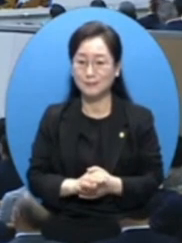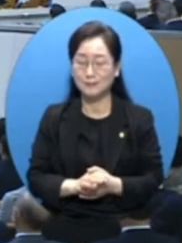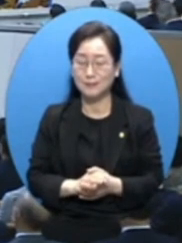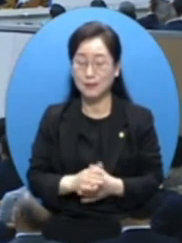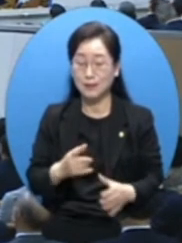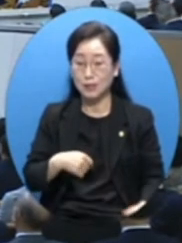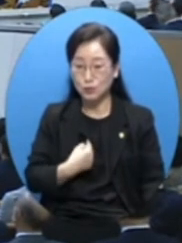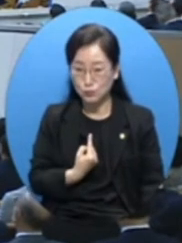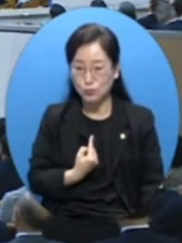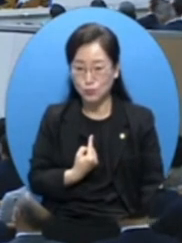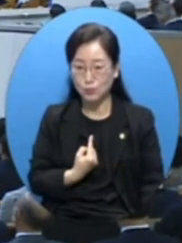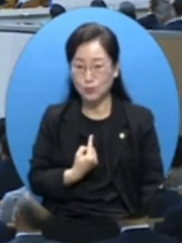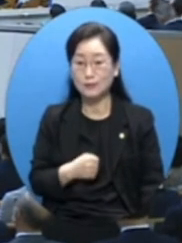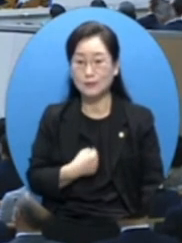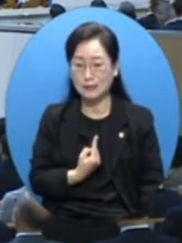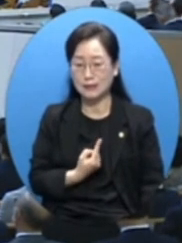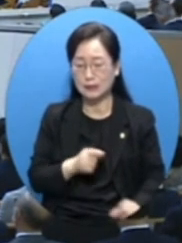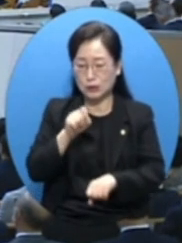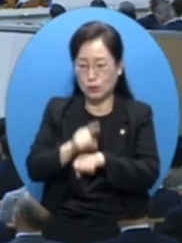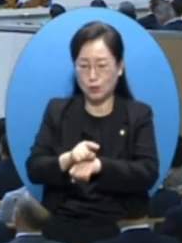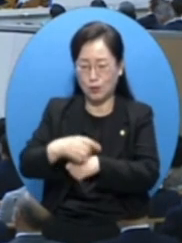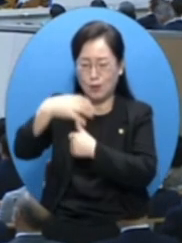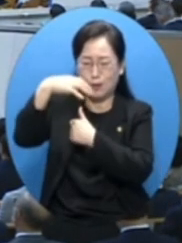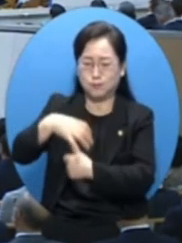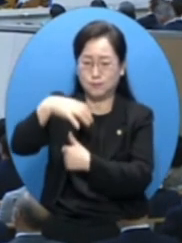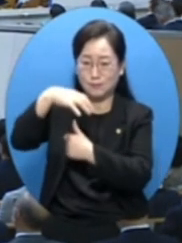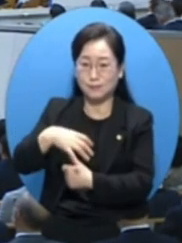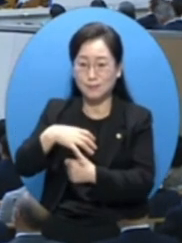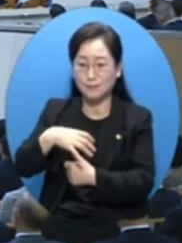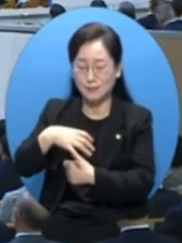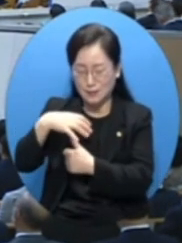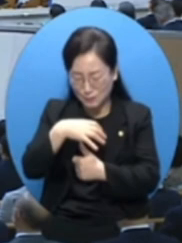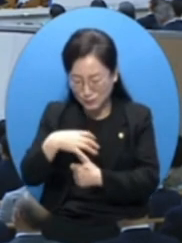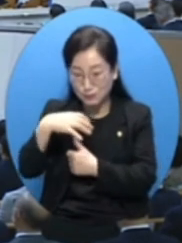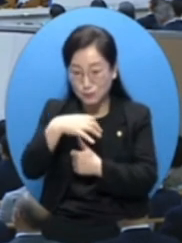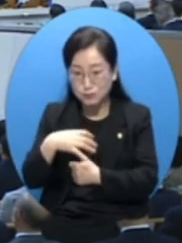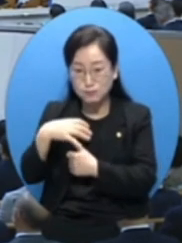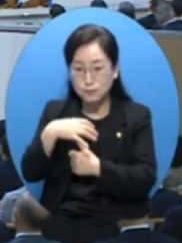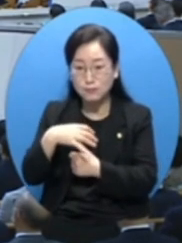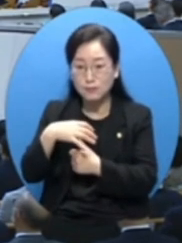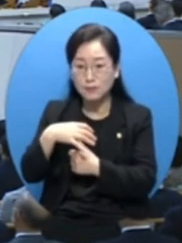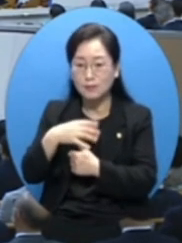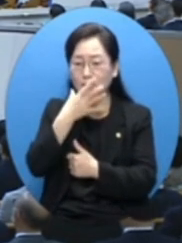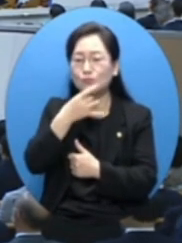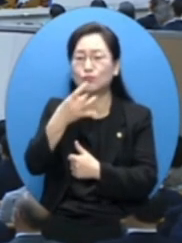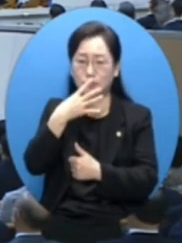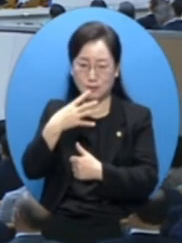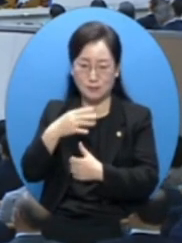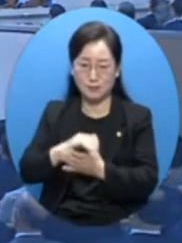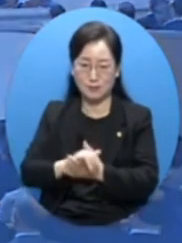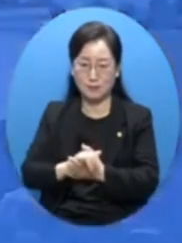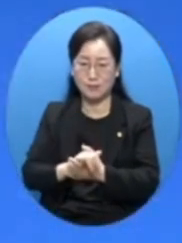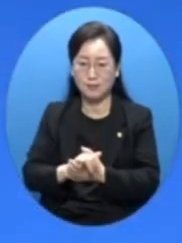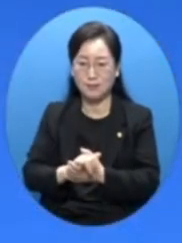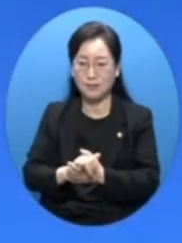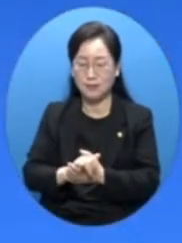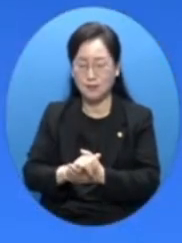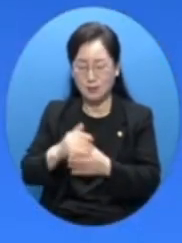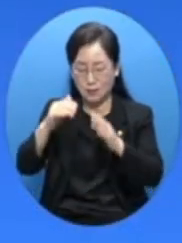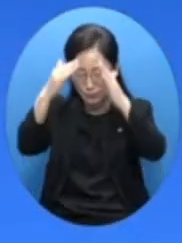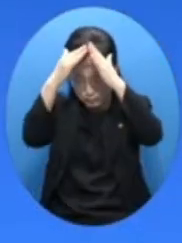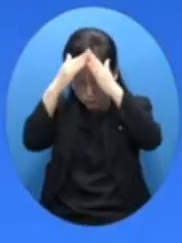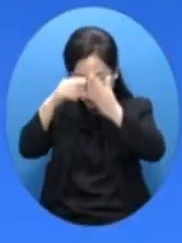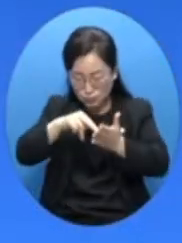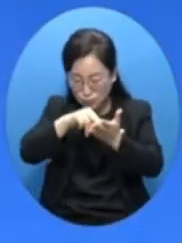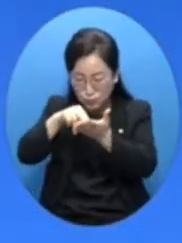스스로 자기가 자기 성격에 갇혀서 자기를 누르고 사는 것처럼 불행한 삶이 없습니다. 그러다 보니까 은둔형에 들어가 되고,